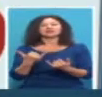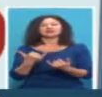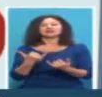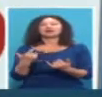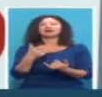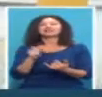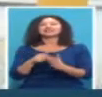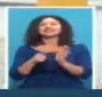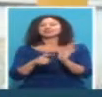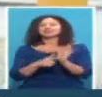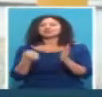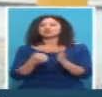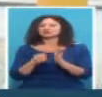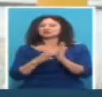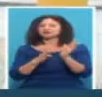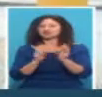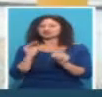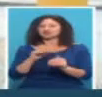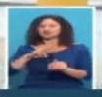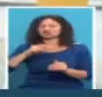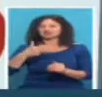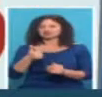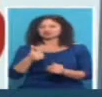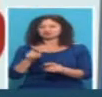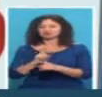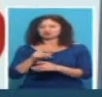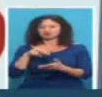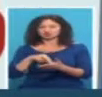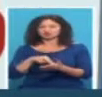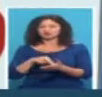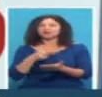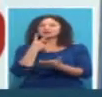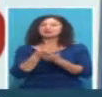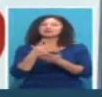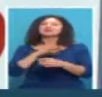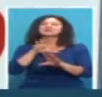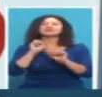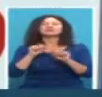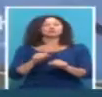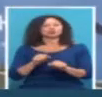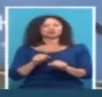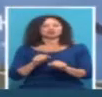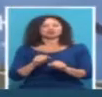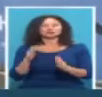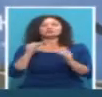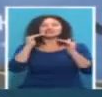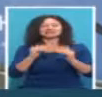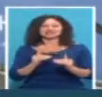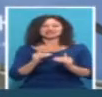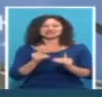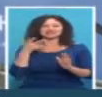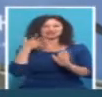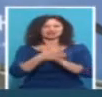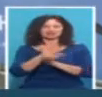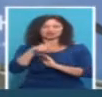от 17 до 19 тысяч тенге. Члены общественного совета просят рассмотреть всевозможные варианты, чтобы снизить затраты кустанайцев, особенно